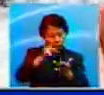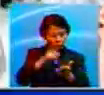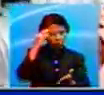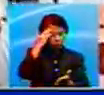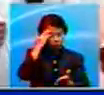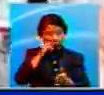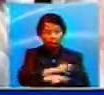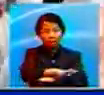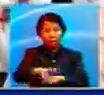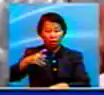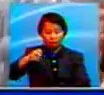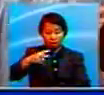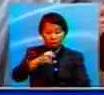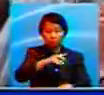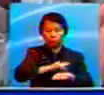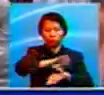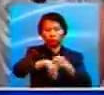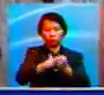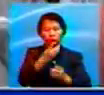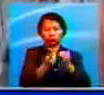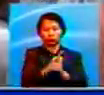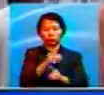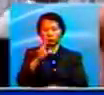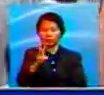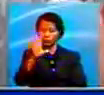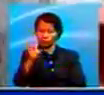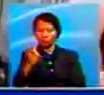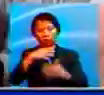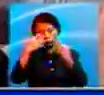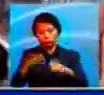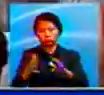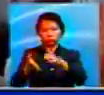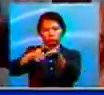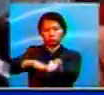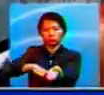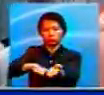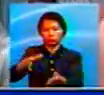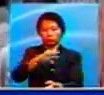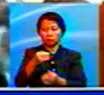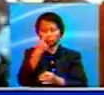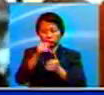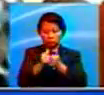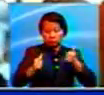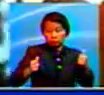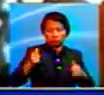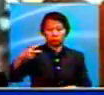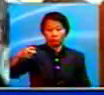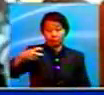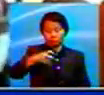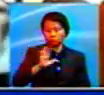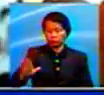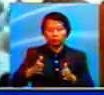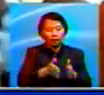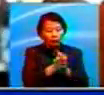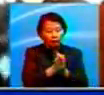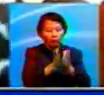pasti dijangkiti MERS-CoV di seluruh dunia dan 86 daripada mereka telah pun meninggal dunia. Bagi mengelak virus ini, beliau